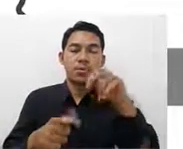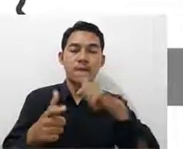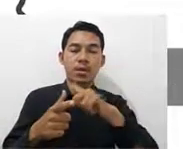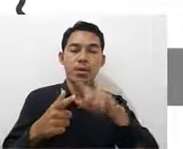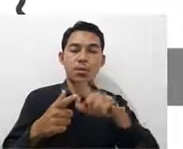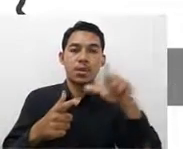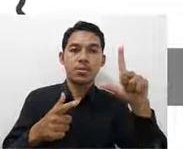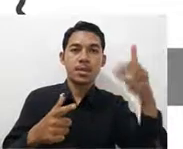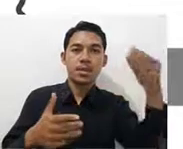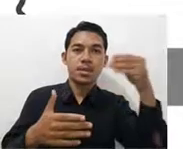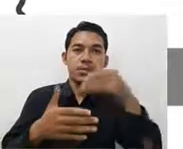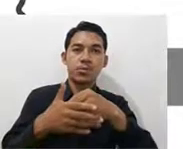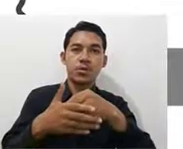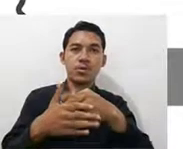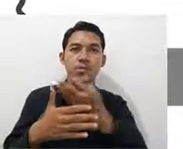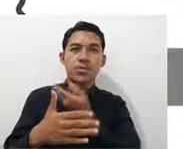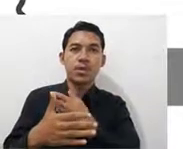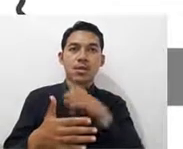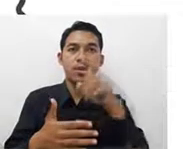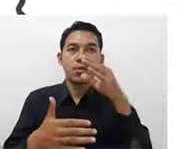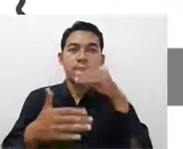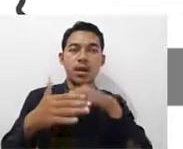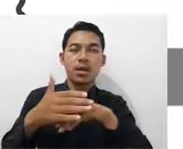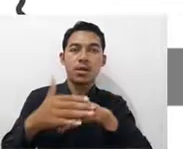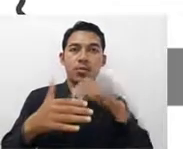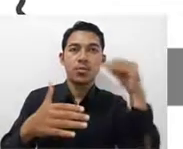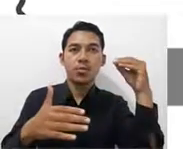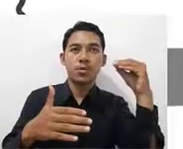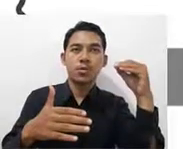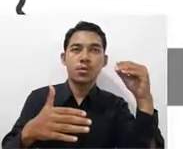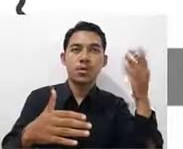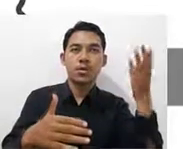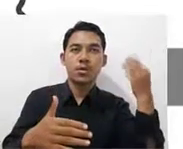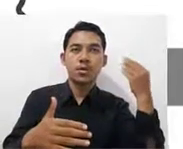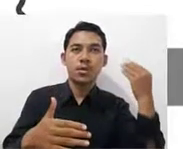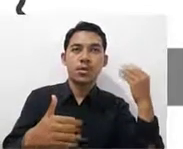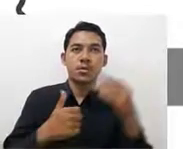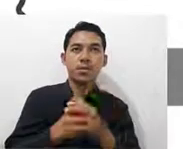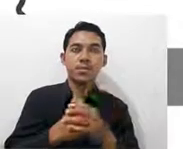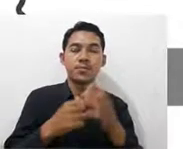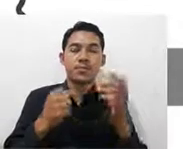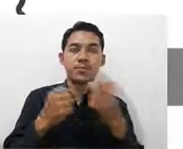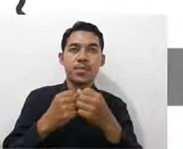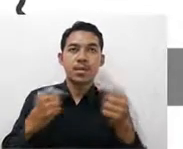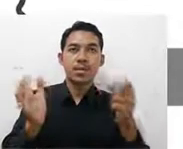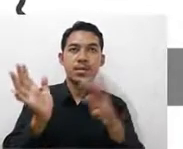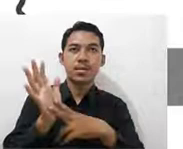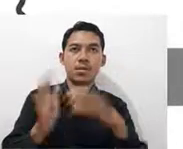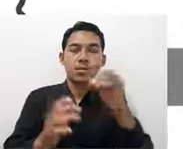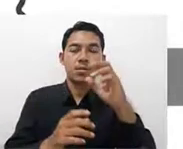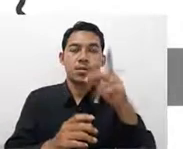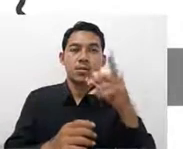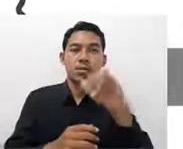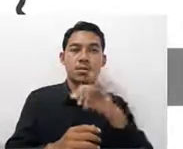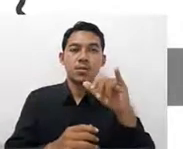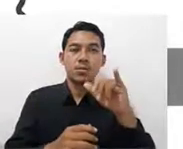input dan punya satu output ya. Nah, kalau tadi gerbang NOR sama NAND